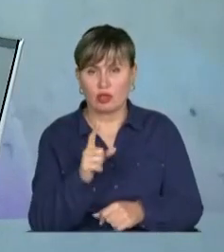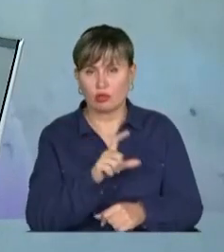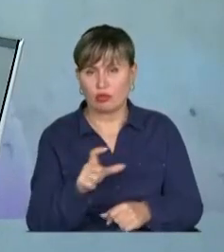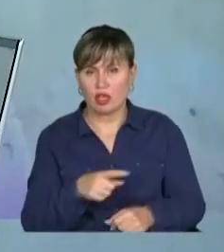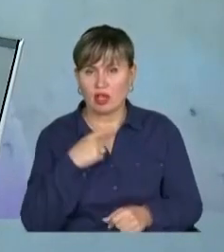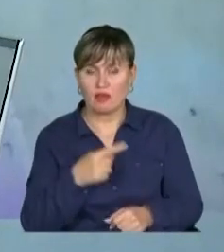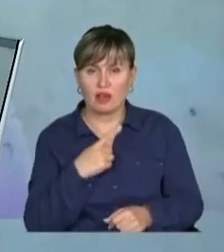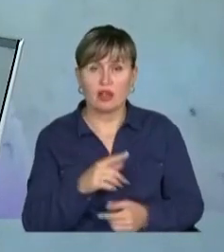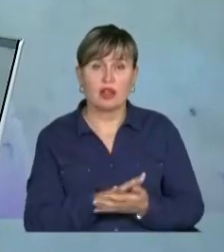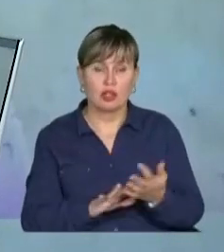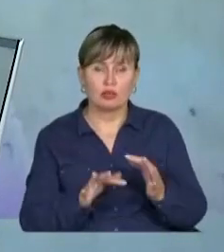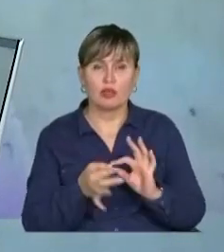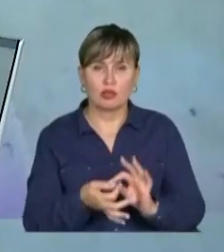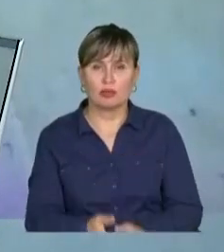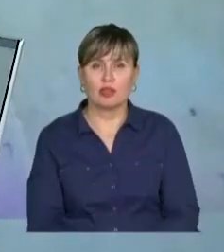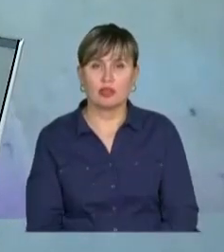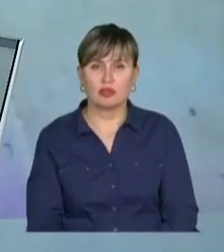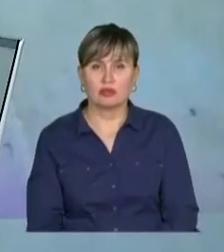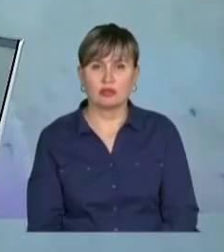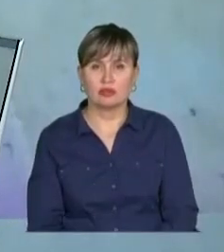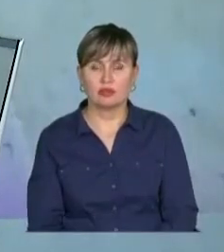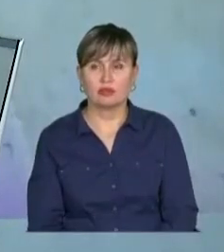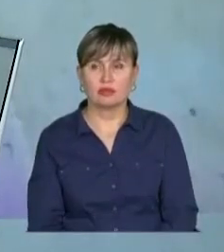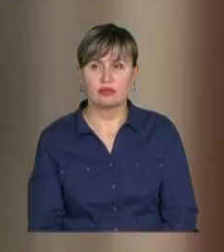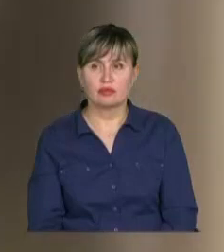владельцы. Подробности расскажет Мадина Исюмбаева.